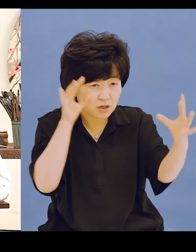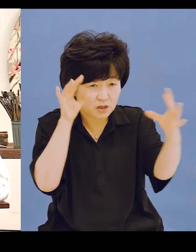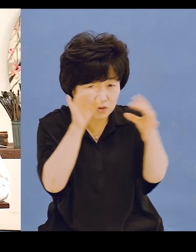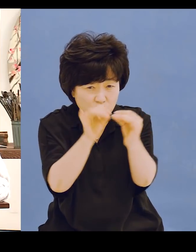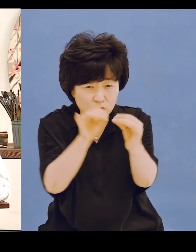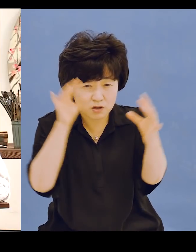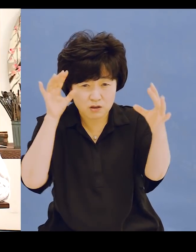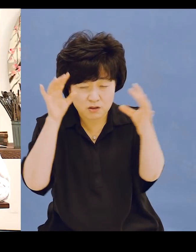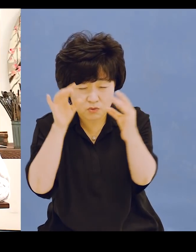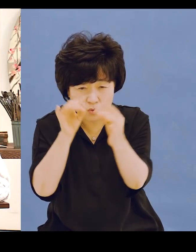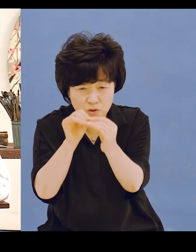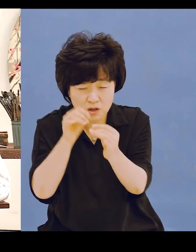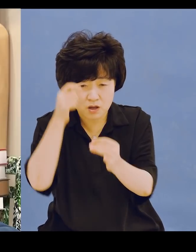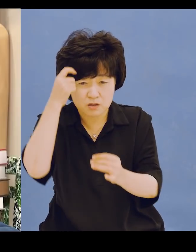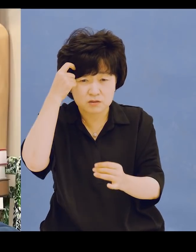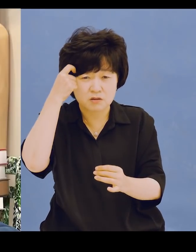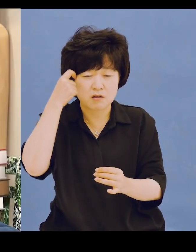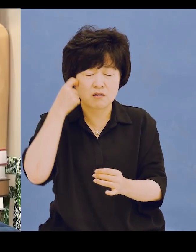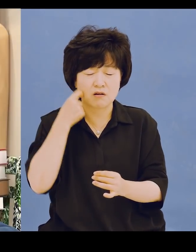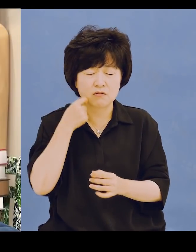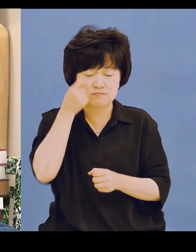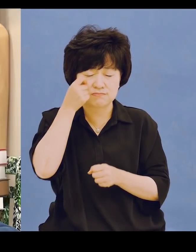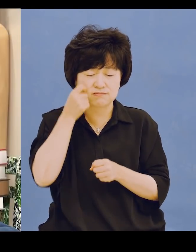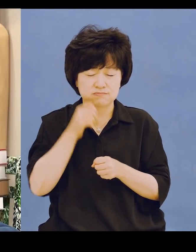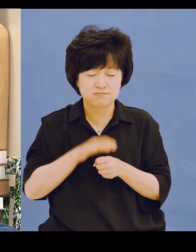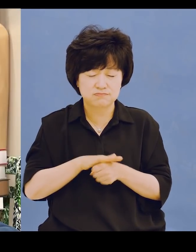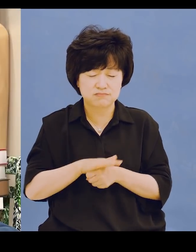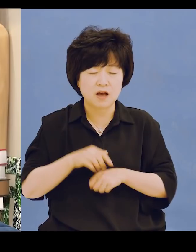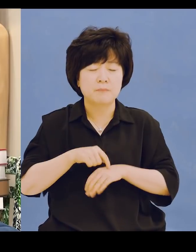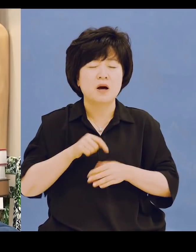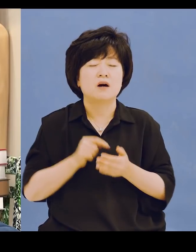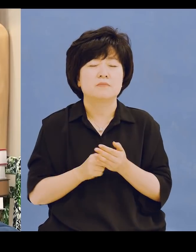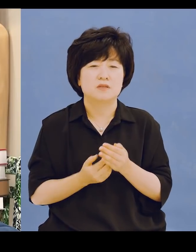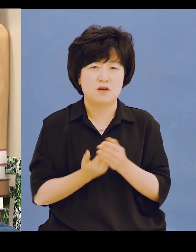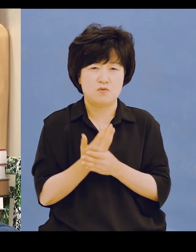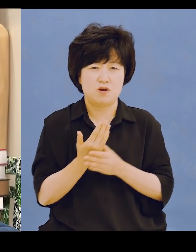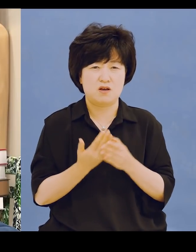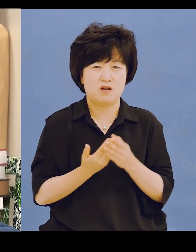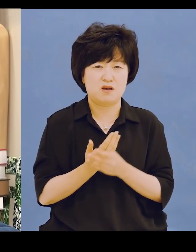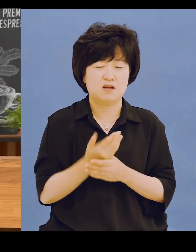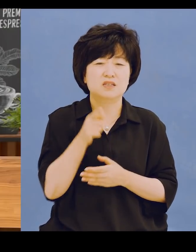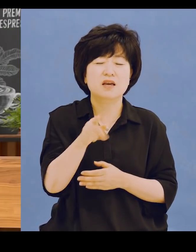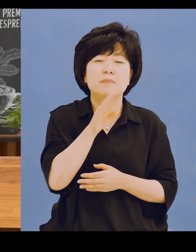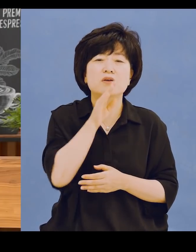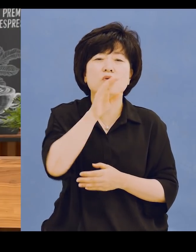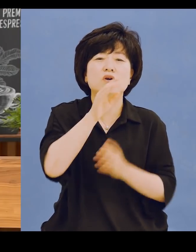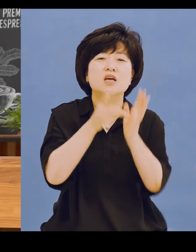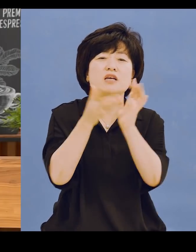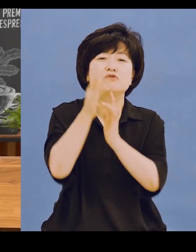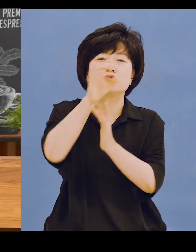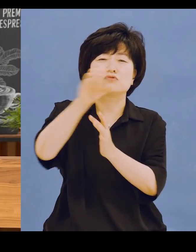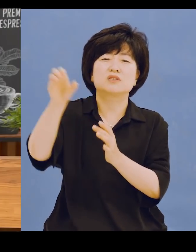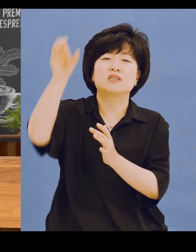거예요. 그게 놀라운 예수 그리스도의 십자가의 사건의 능력입니다.